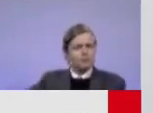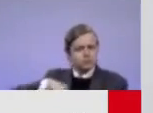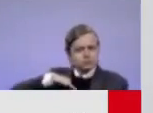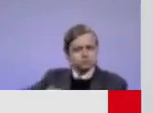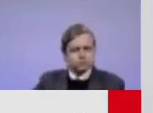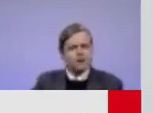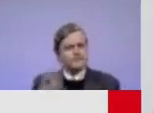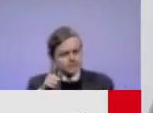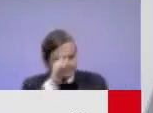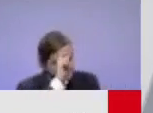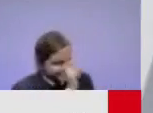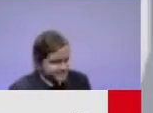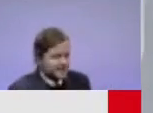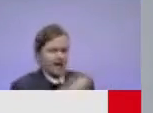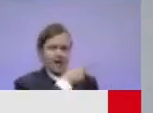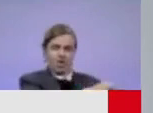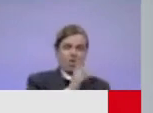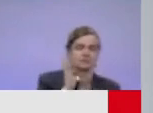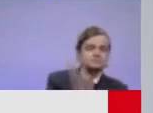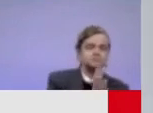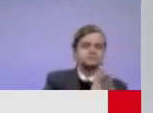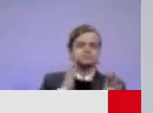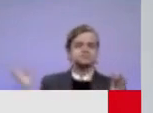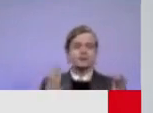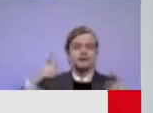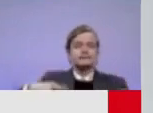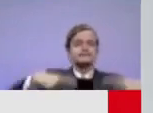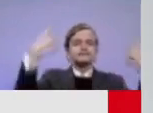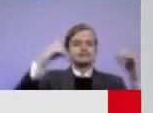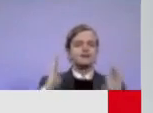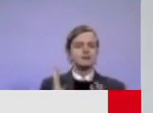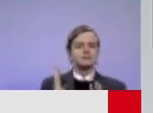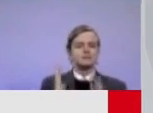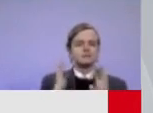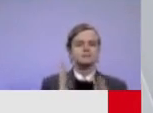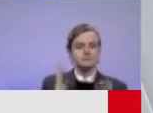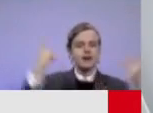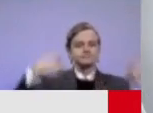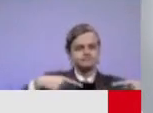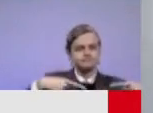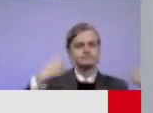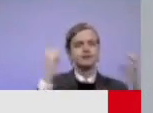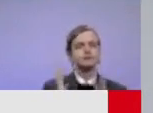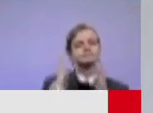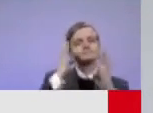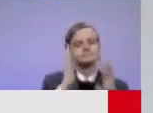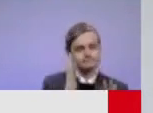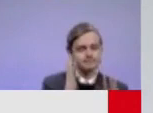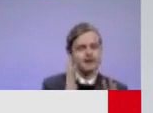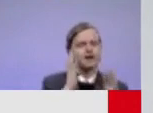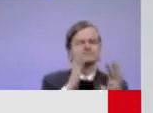De aceea merităm respect și cetățenii noștri nu trebuie să stea la coadă ca să pătrundă